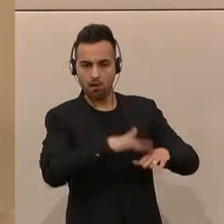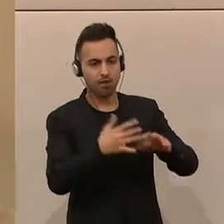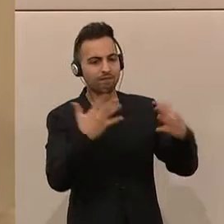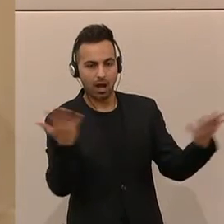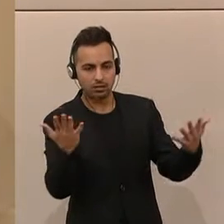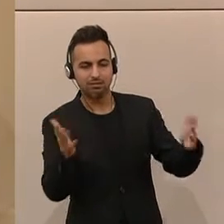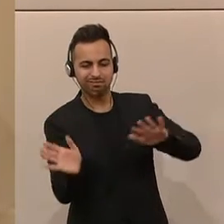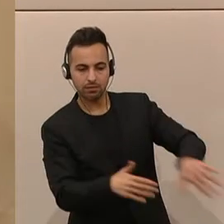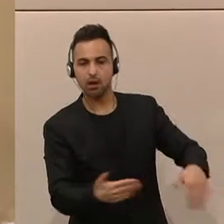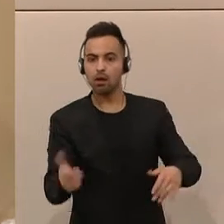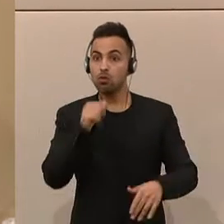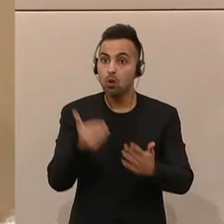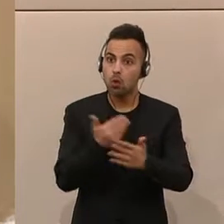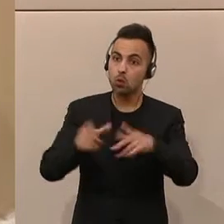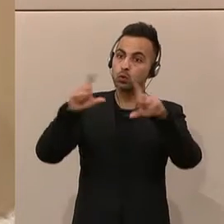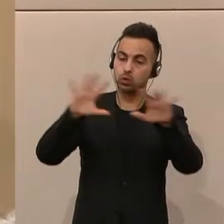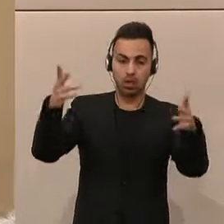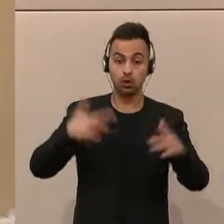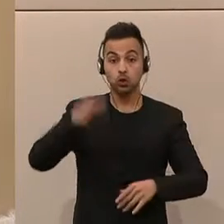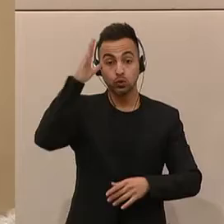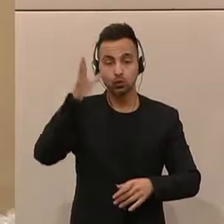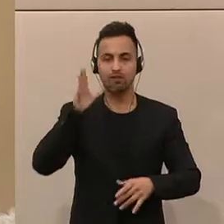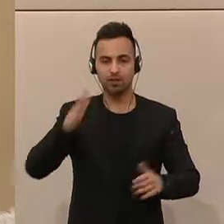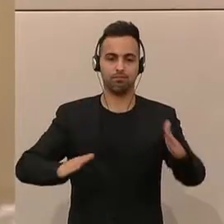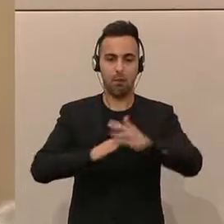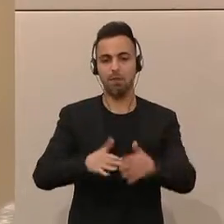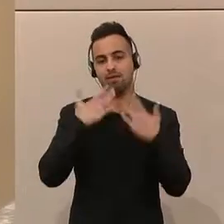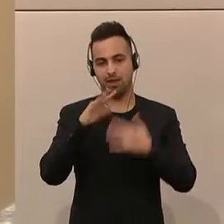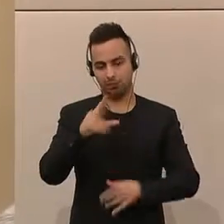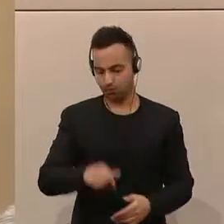natürlich keine neuen Schulden mehr zu machen. Und das passiert in der Zukunft und über das freue ich mich sehr. Danke.